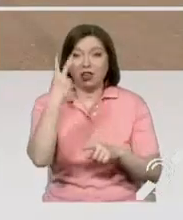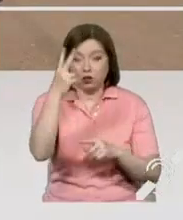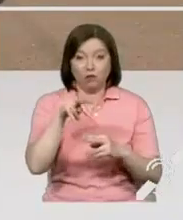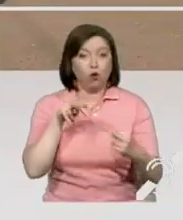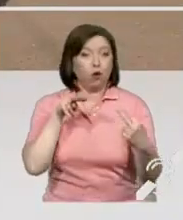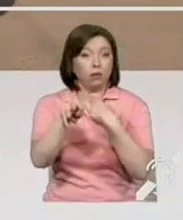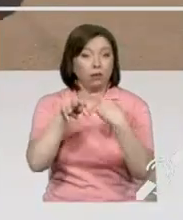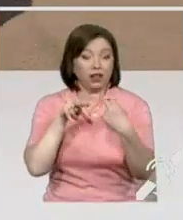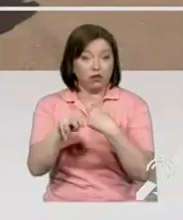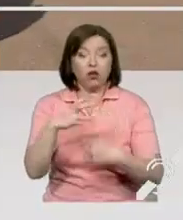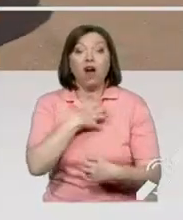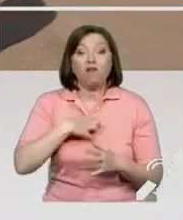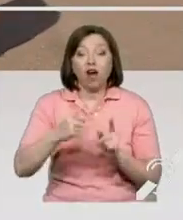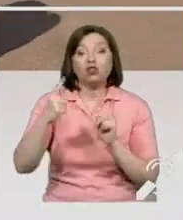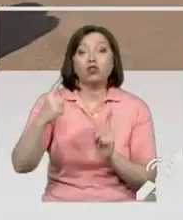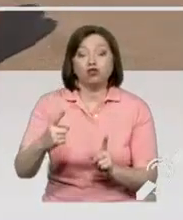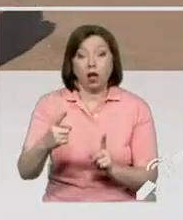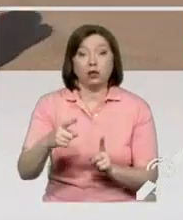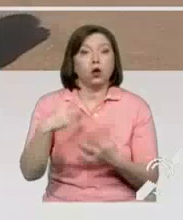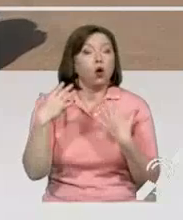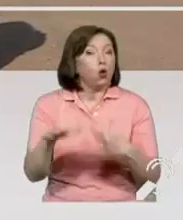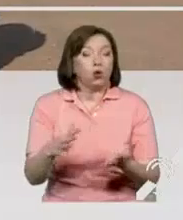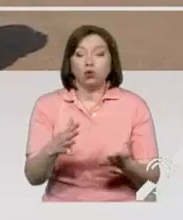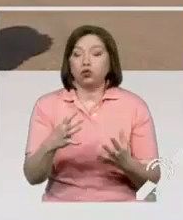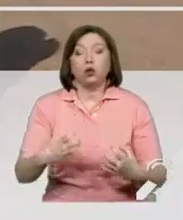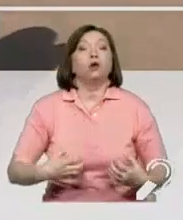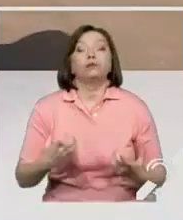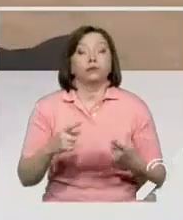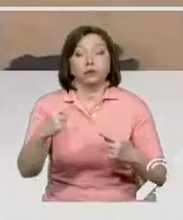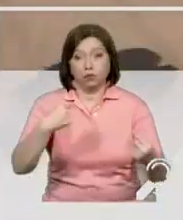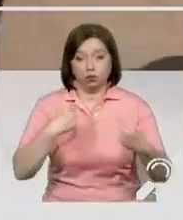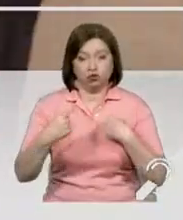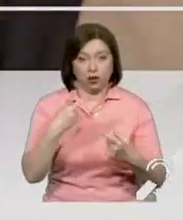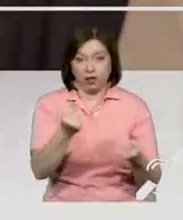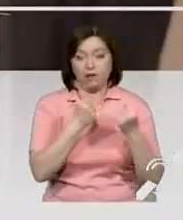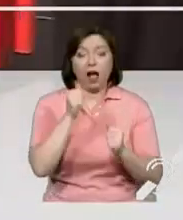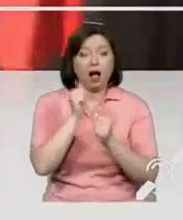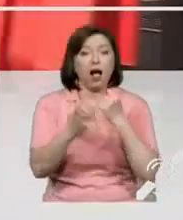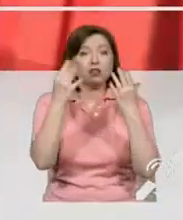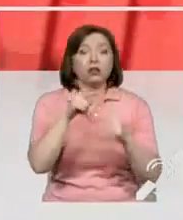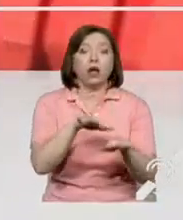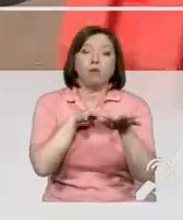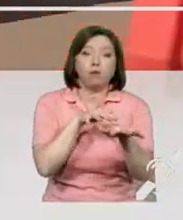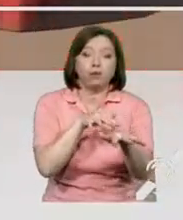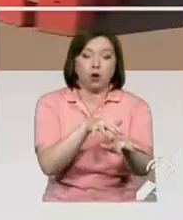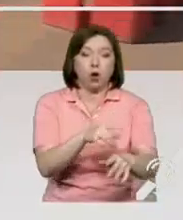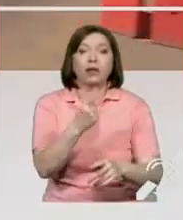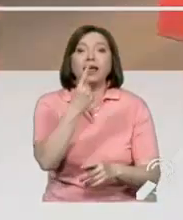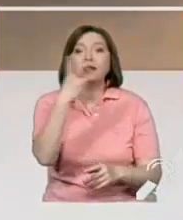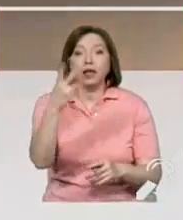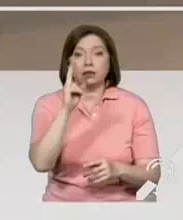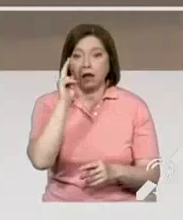circulație o importantă porțiune de drum a devenit un infern pentru șoferi zilnic aici se formează ambuteiaje de câțiva